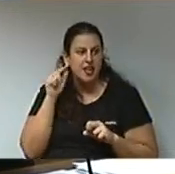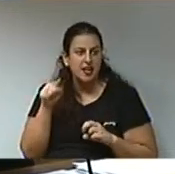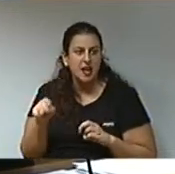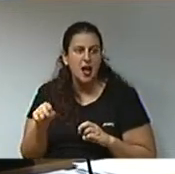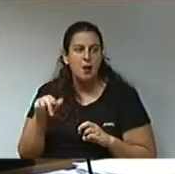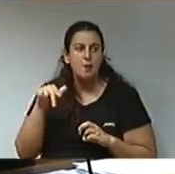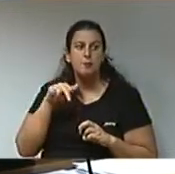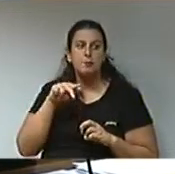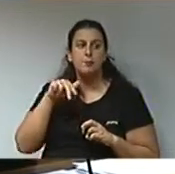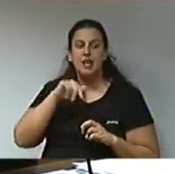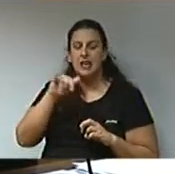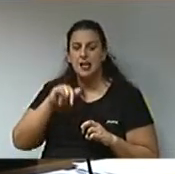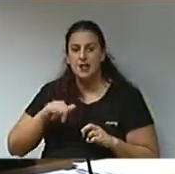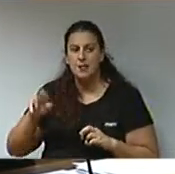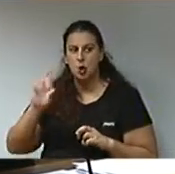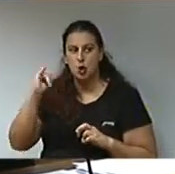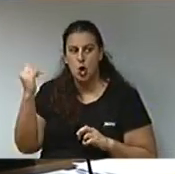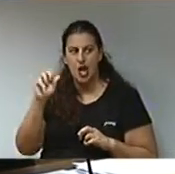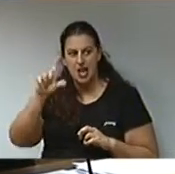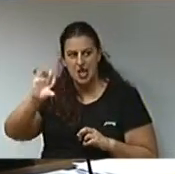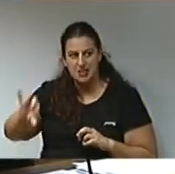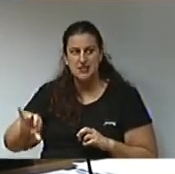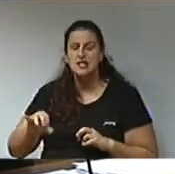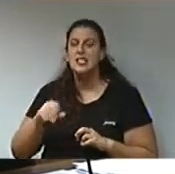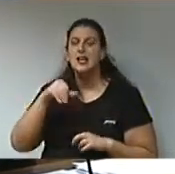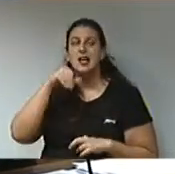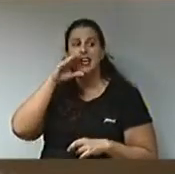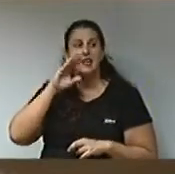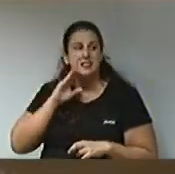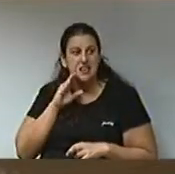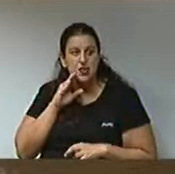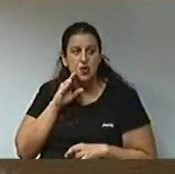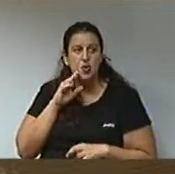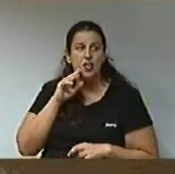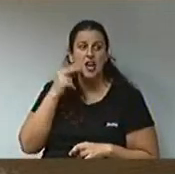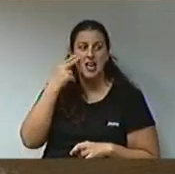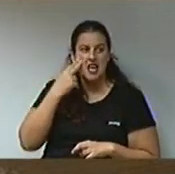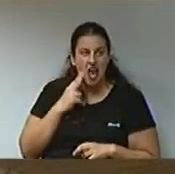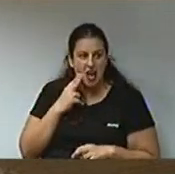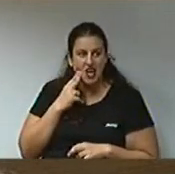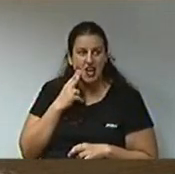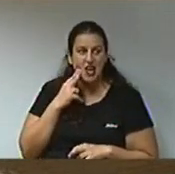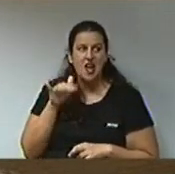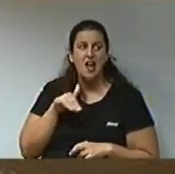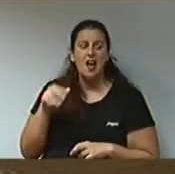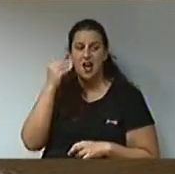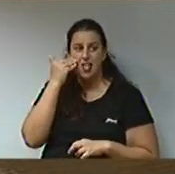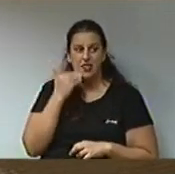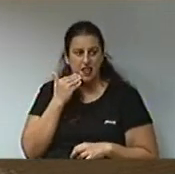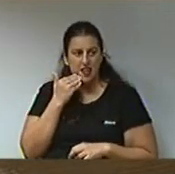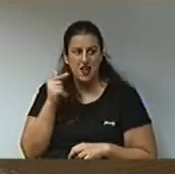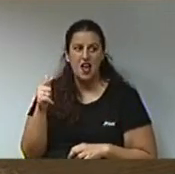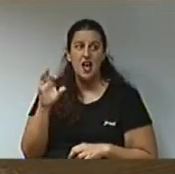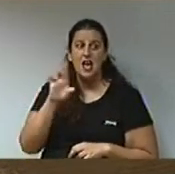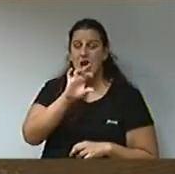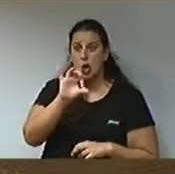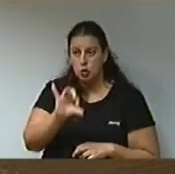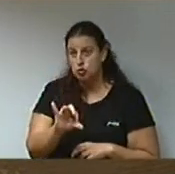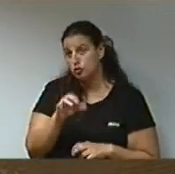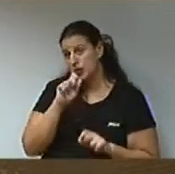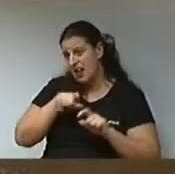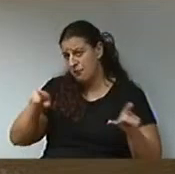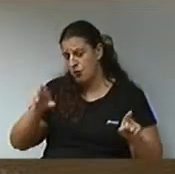Miguel Hernández de Rojales, el Severí Torres de Castelló, l'Emilio Lluc de Nàquera, les Folles de Gandia, Carròs de la Font d'en